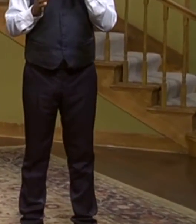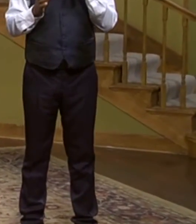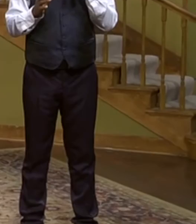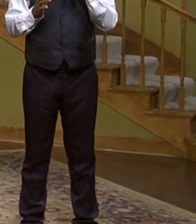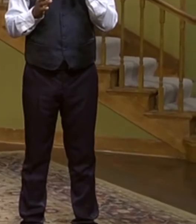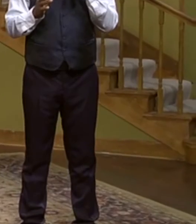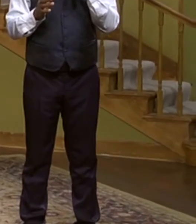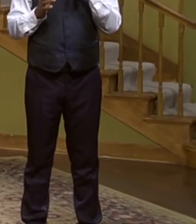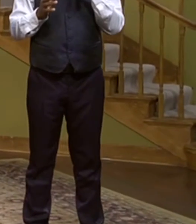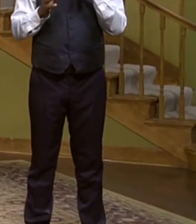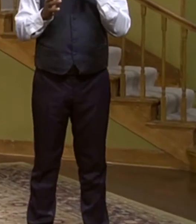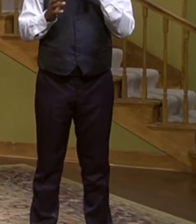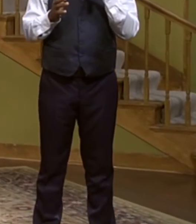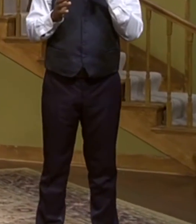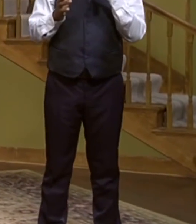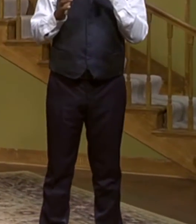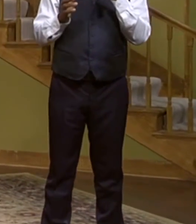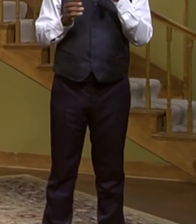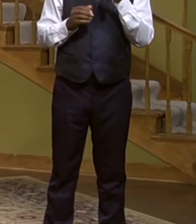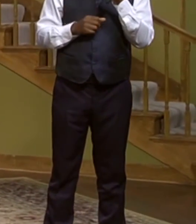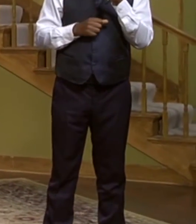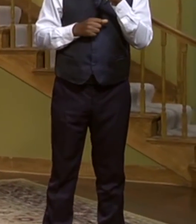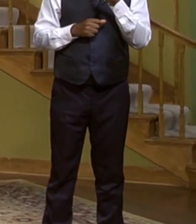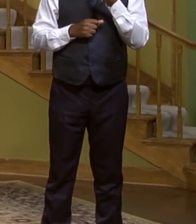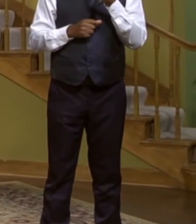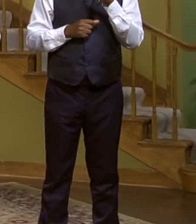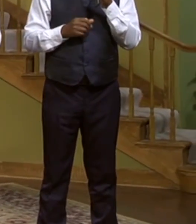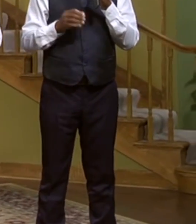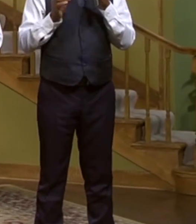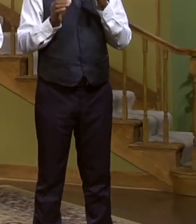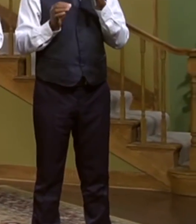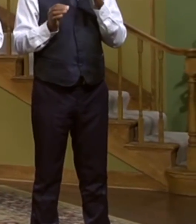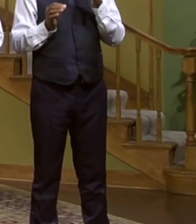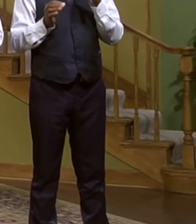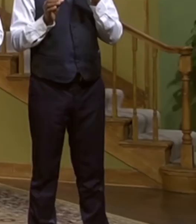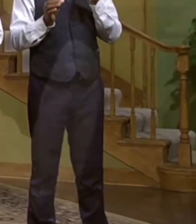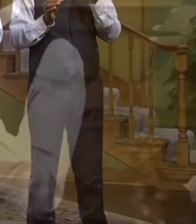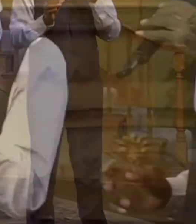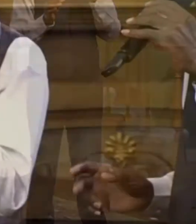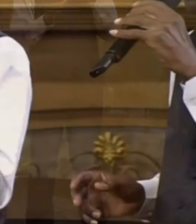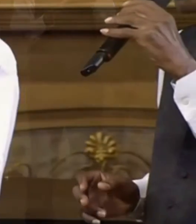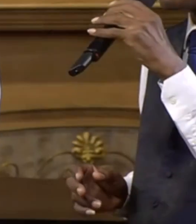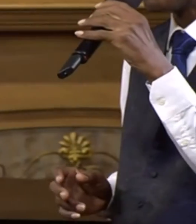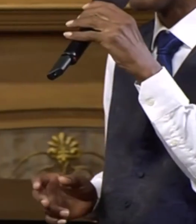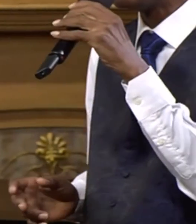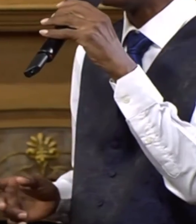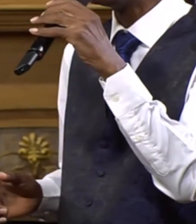que par Jésus je sois justifié. Au nom de Jésus, que par Jésus je